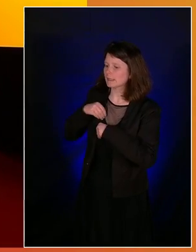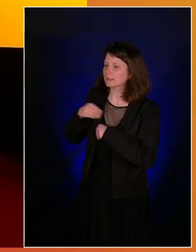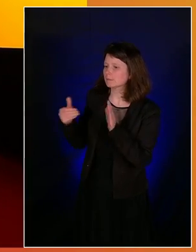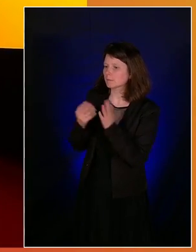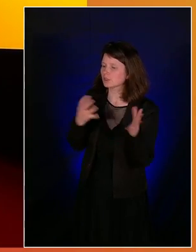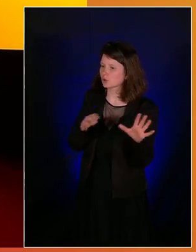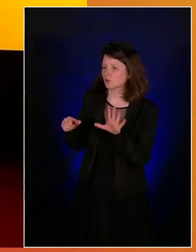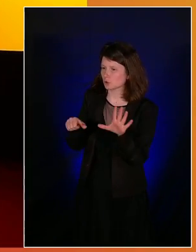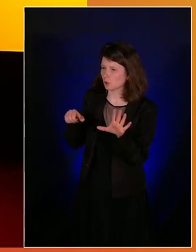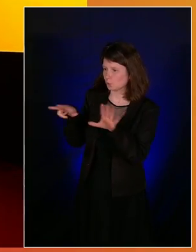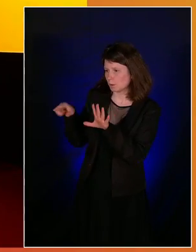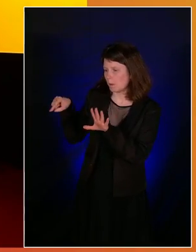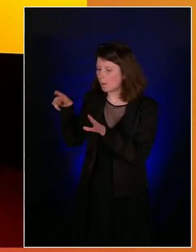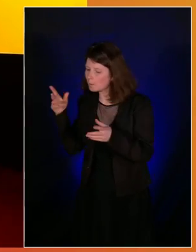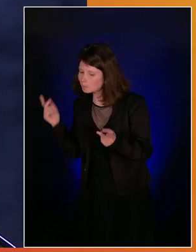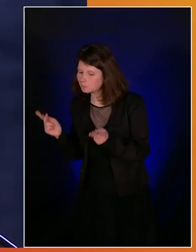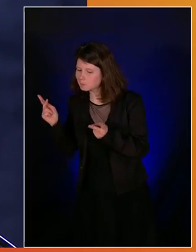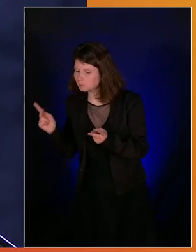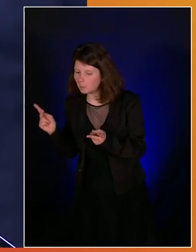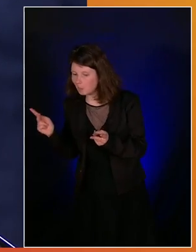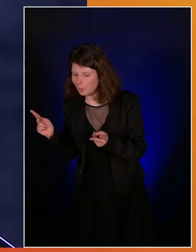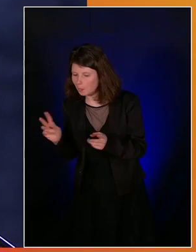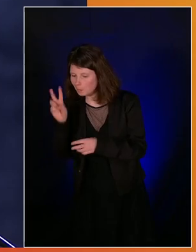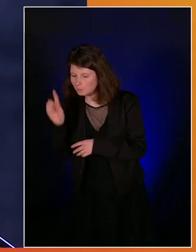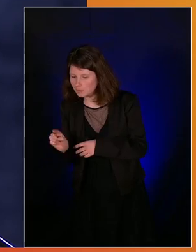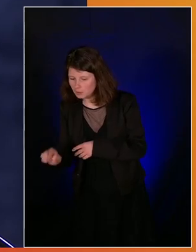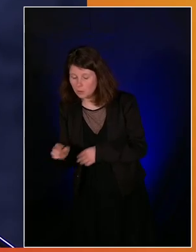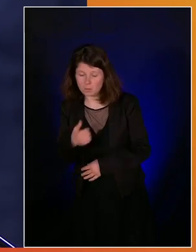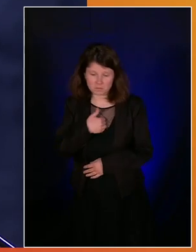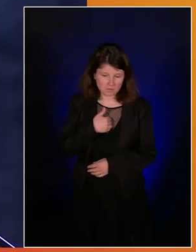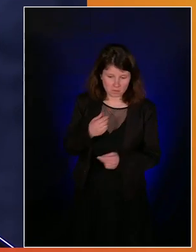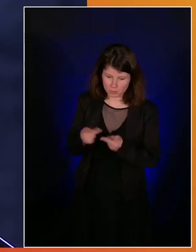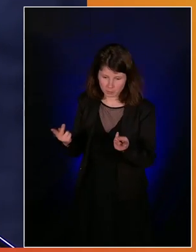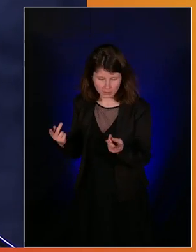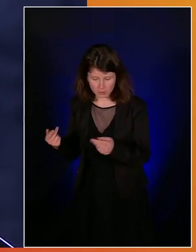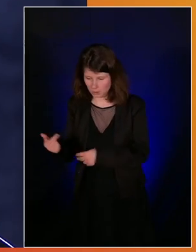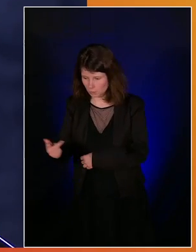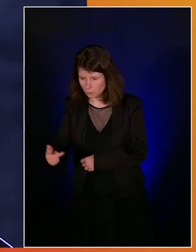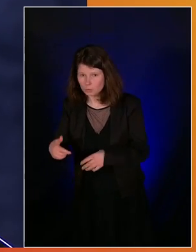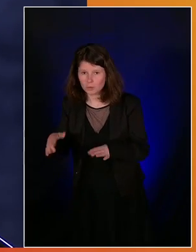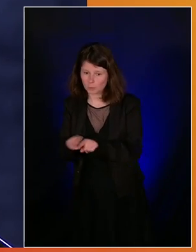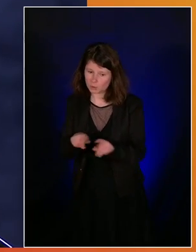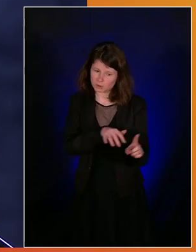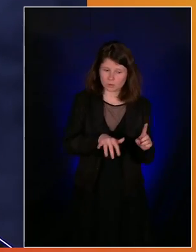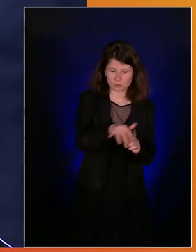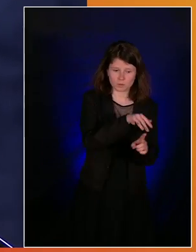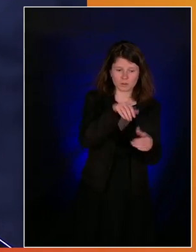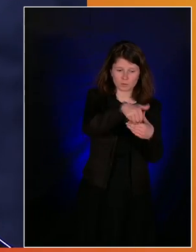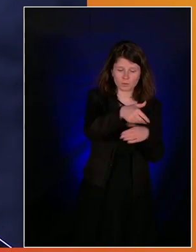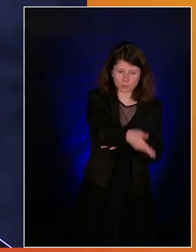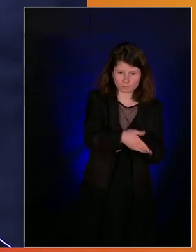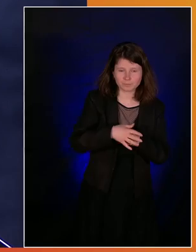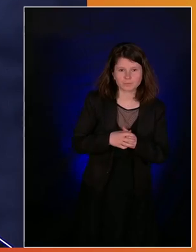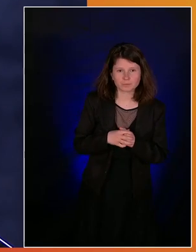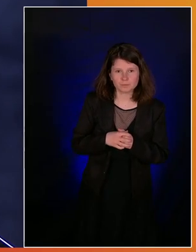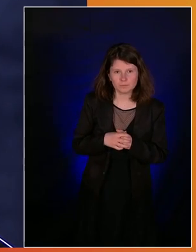reconnaissance du syndicalisme sur les lieux de travail dans le public comme dans le privé mais plus largement dans la société c'est laisser les coups des